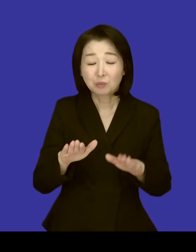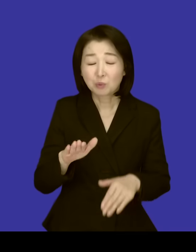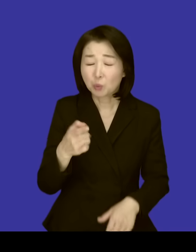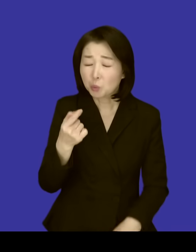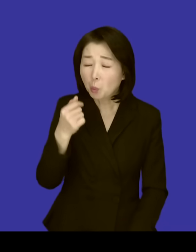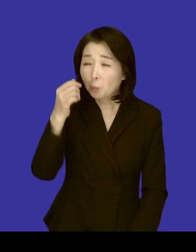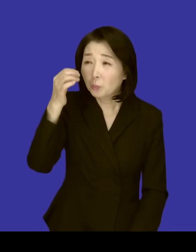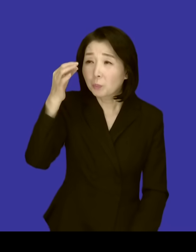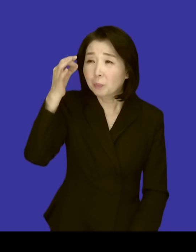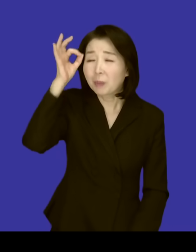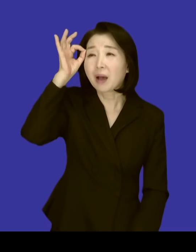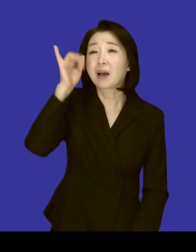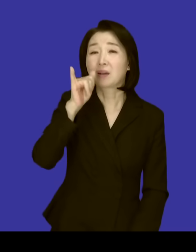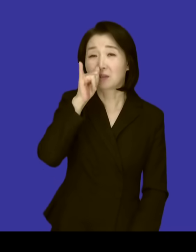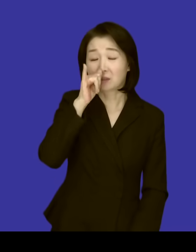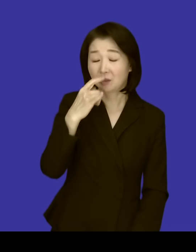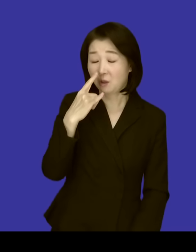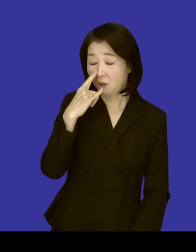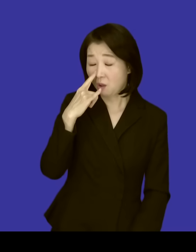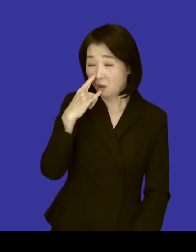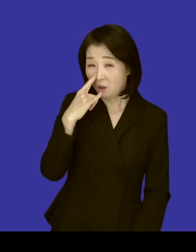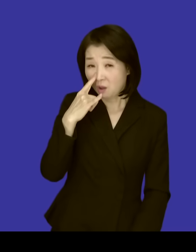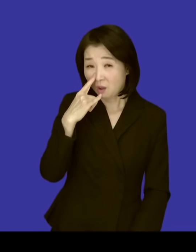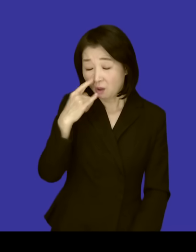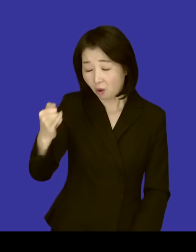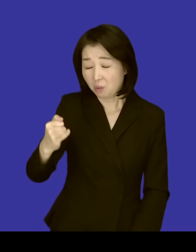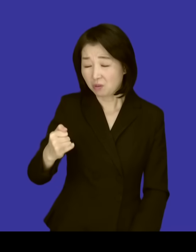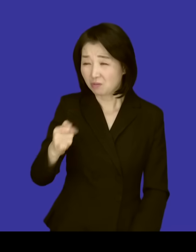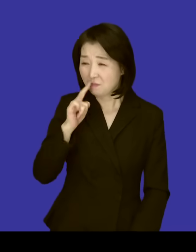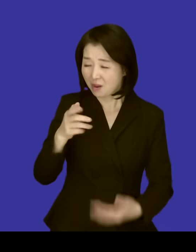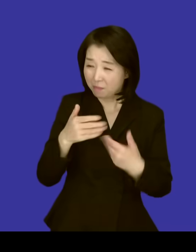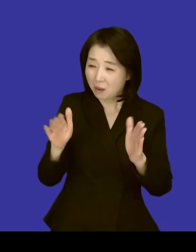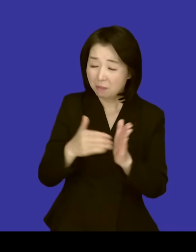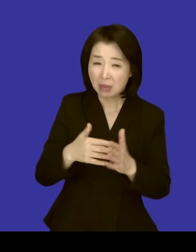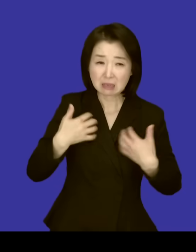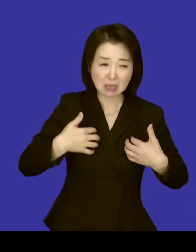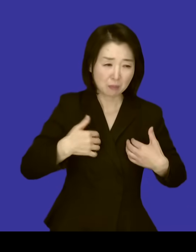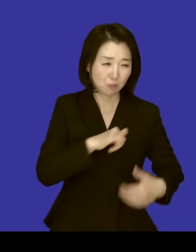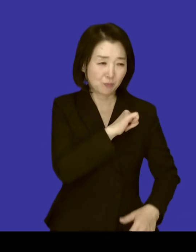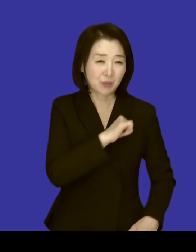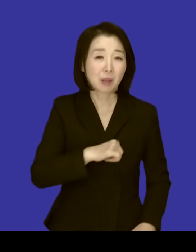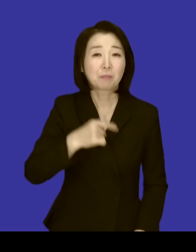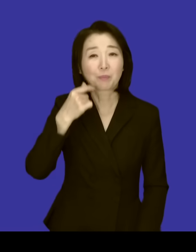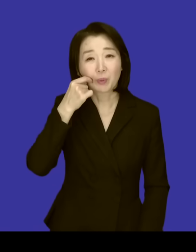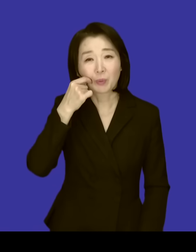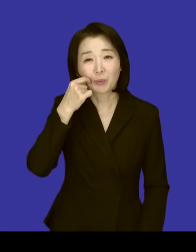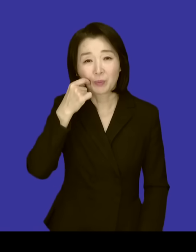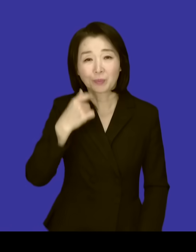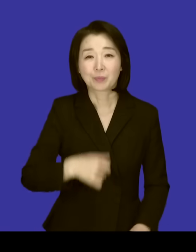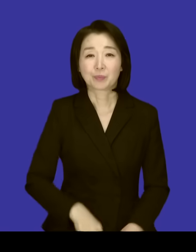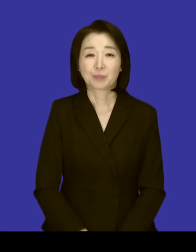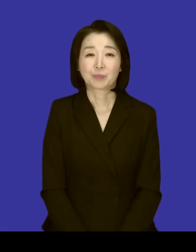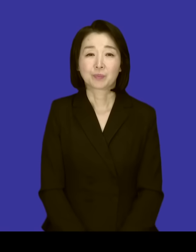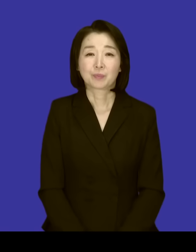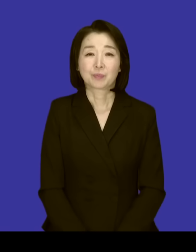나는 게 어머니한테 되게 못되게 말했었고 게임도 절제가 안 되는 나이니까 참 예.